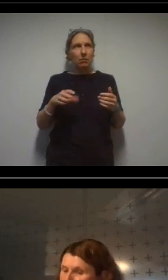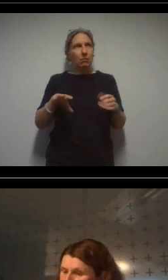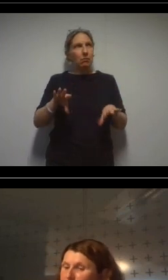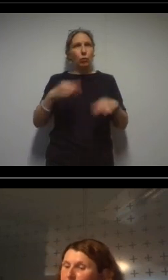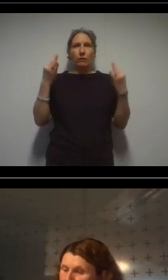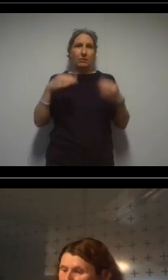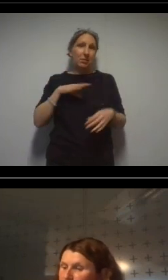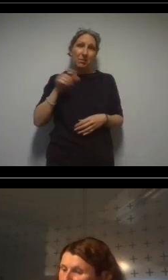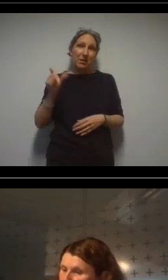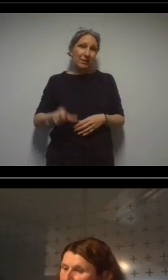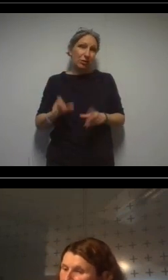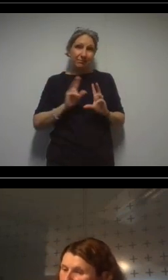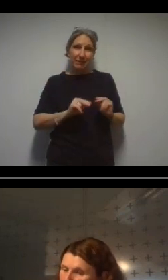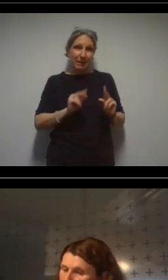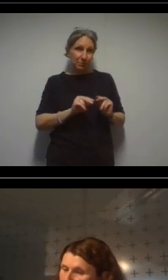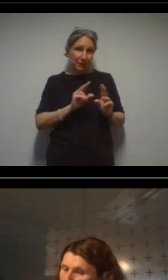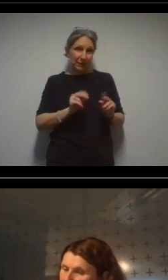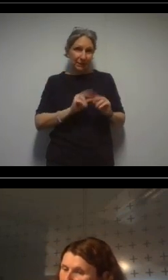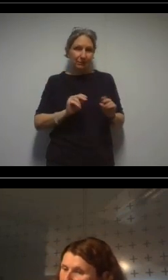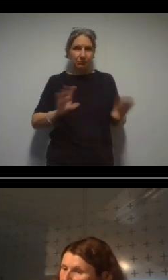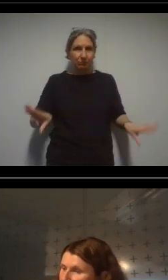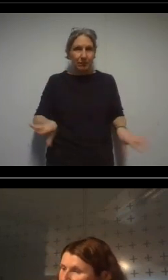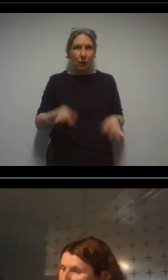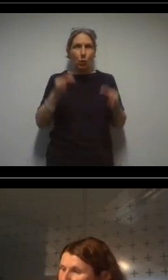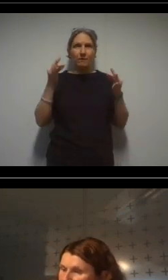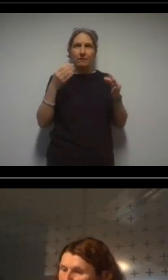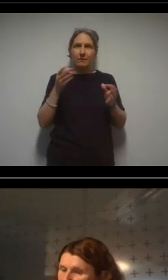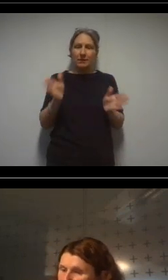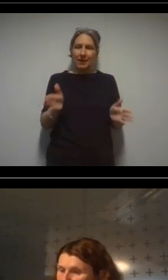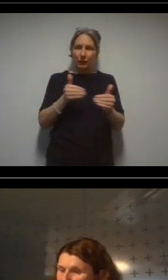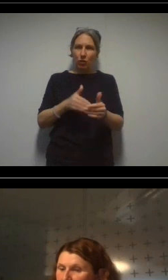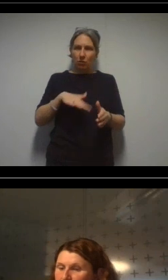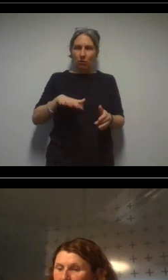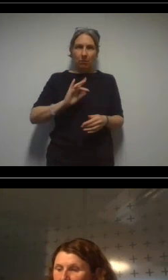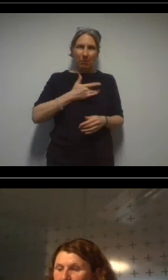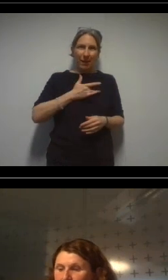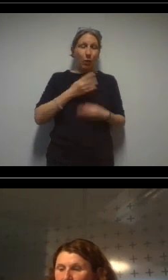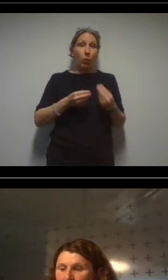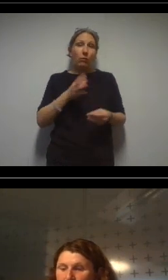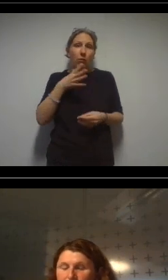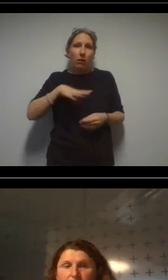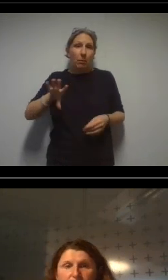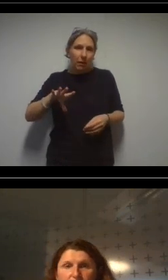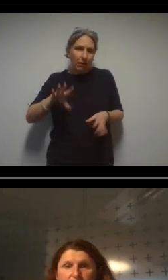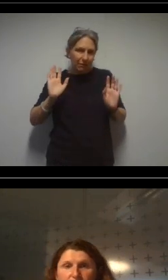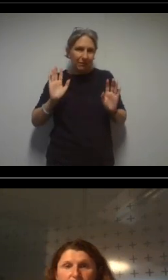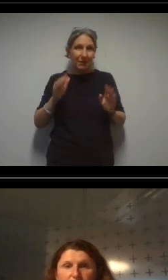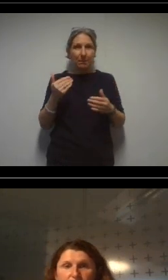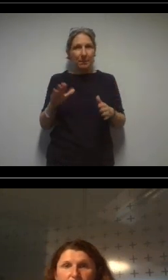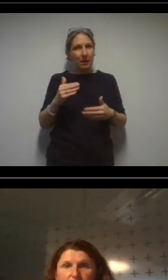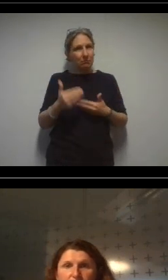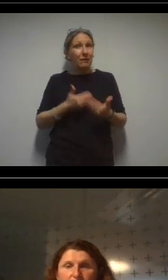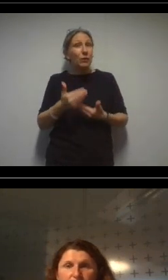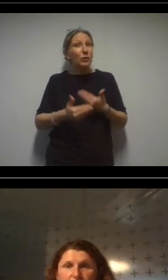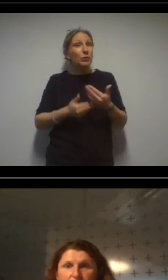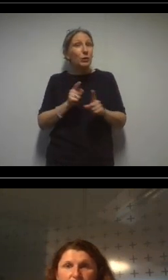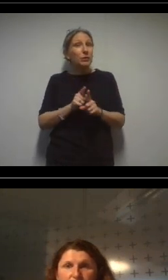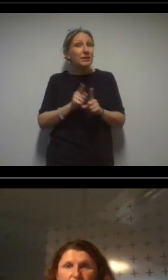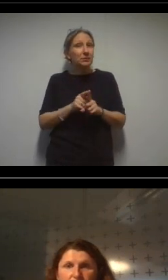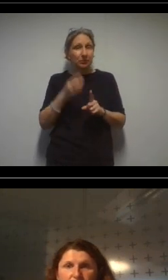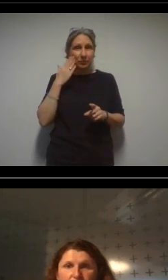donné. C'est parce qu'on a découvert un secteur qui nous a plu ou qui nous a déplu, mais c'est aussi avancé que de choisir par défaut ou